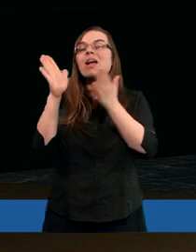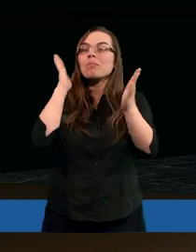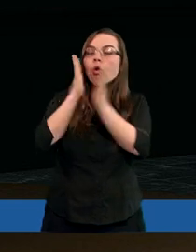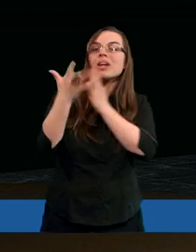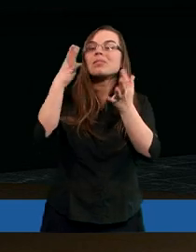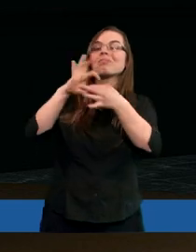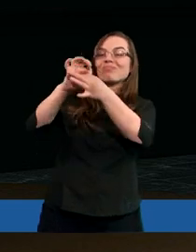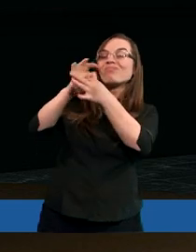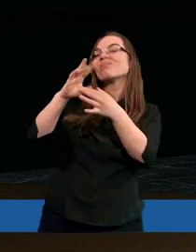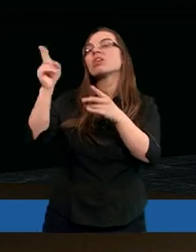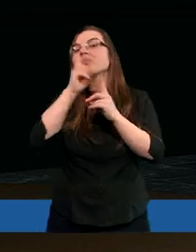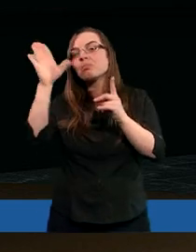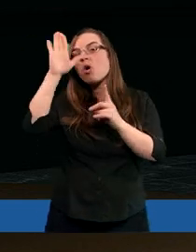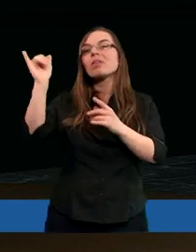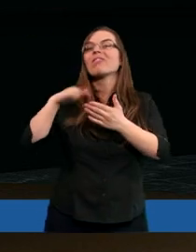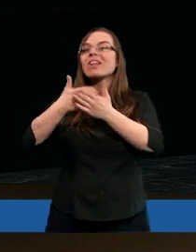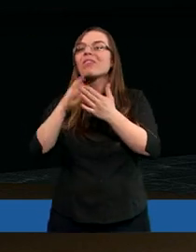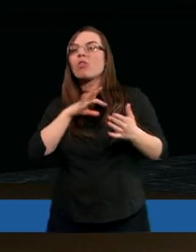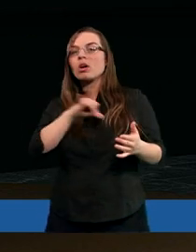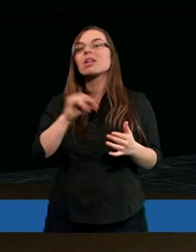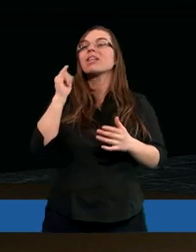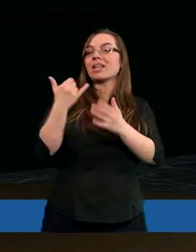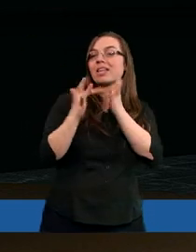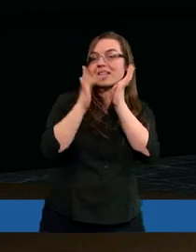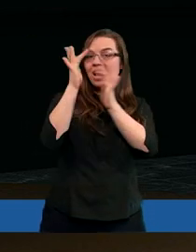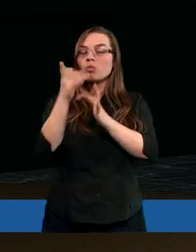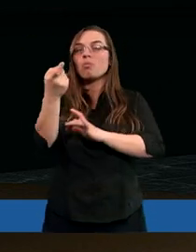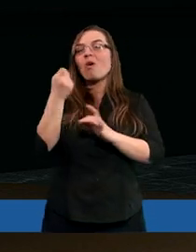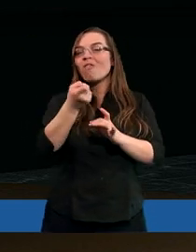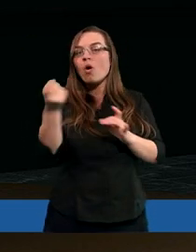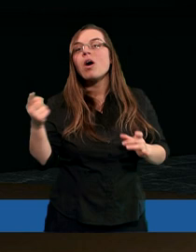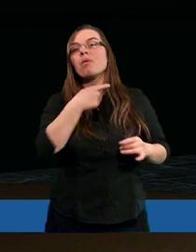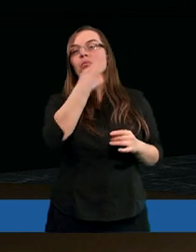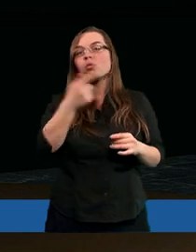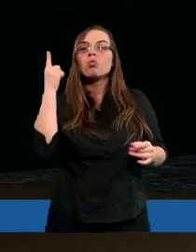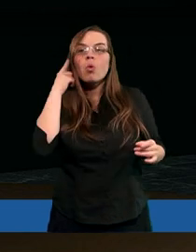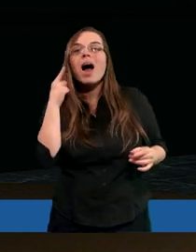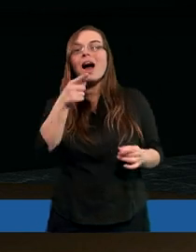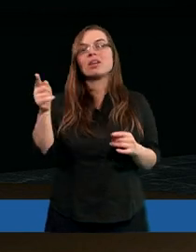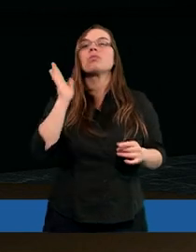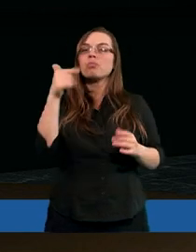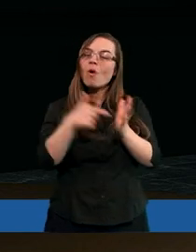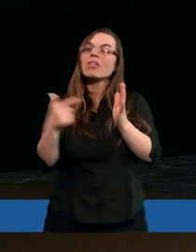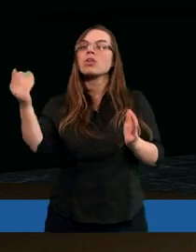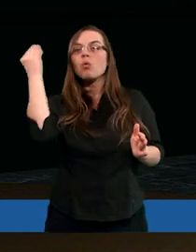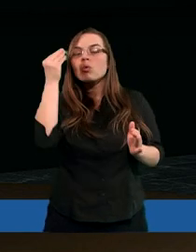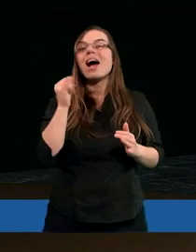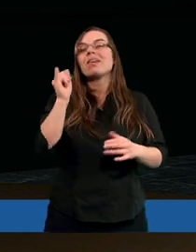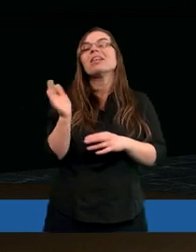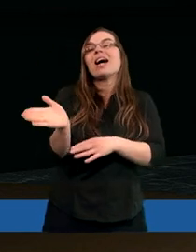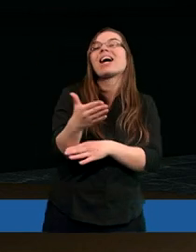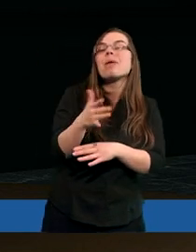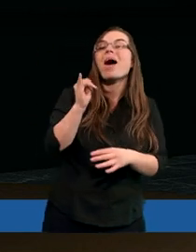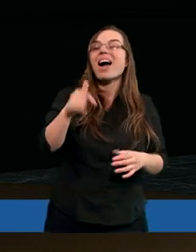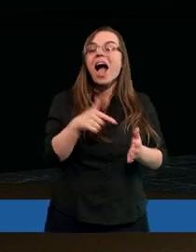po prostu Bogiem. I w tym momencie, kiedy Jezus powołał ich, kiedy powiedział, słuchajcie, wy powinniście być uczniami, czyli w zasadzie rybakami